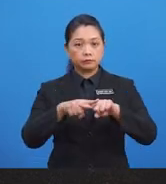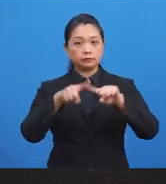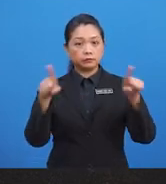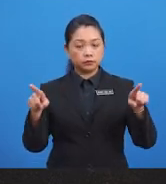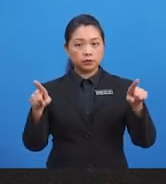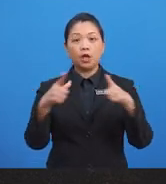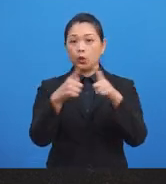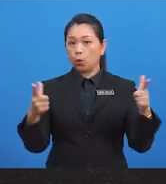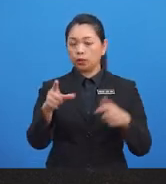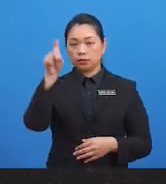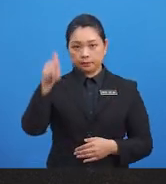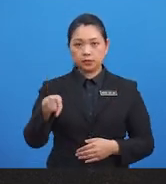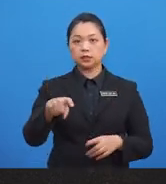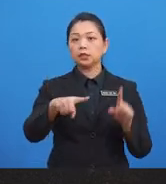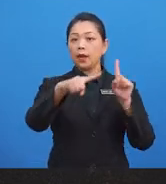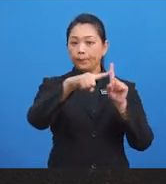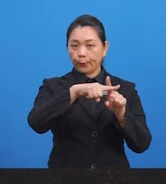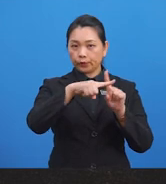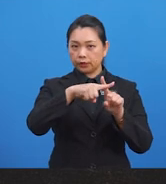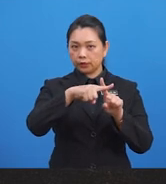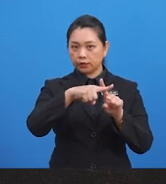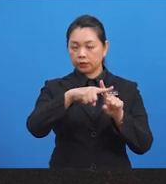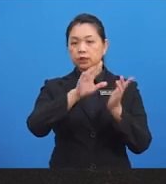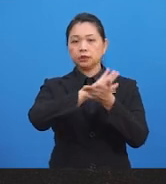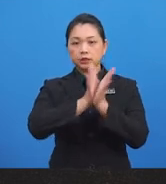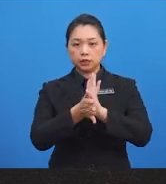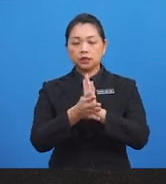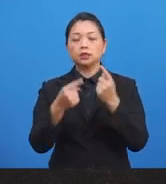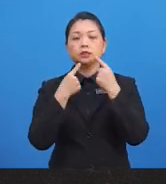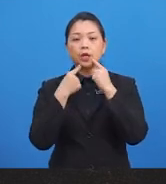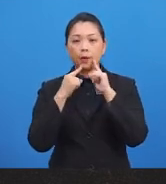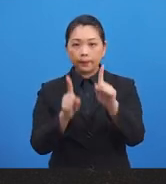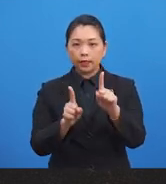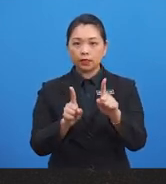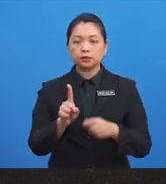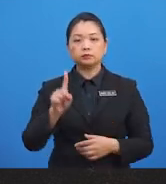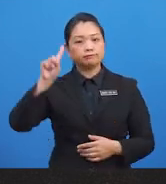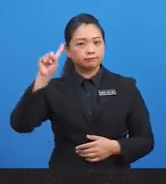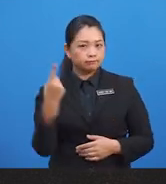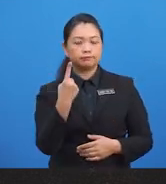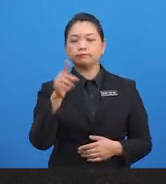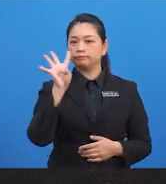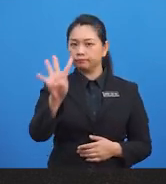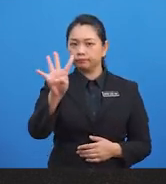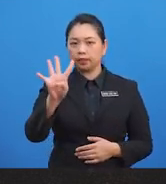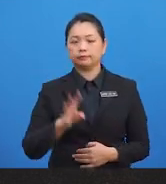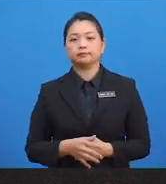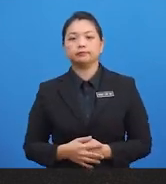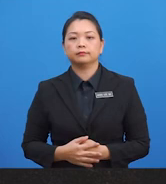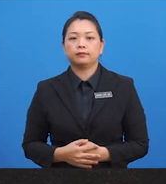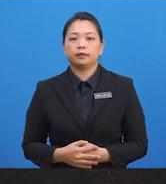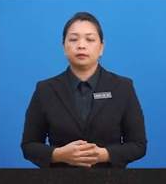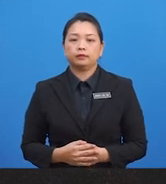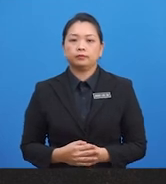Akan tetapi, nilai luas mesti positif, maka jawapan akhirnya ialah 4.